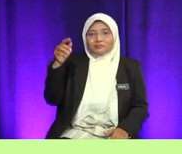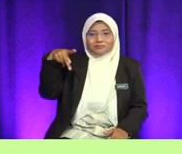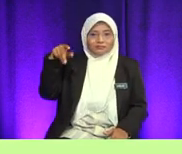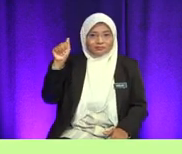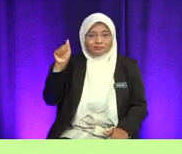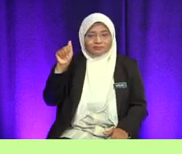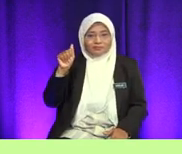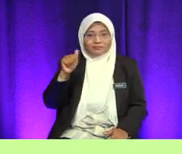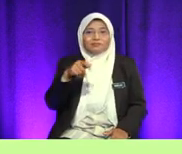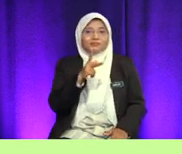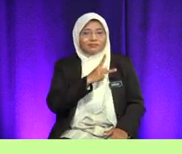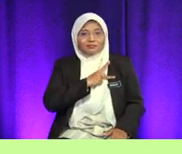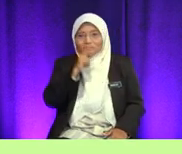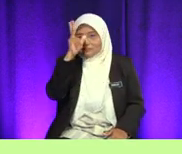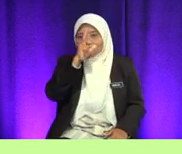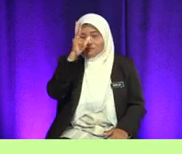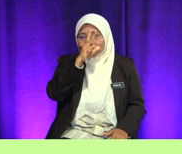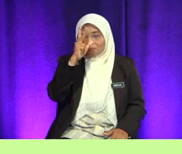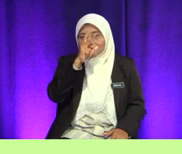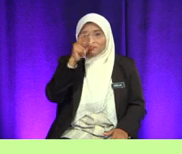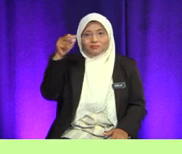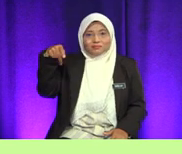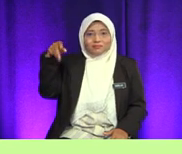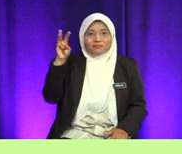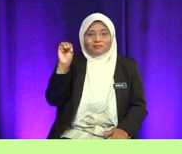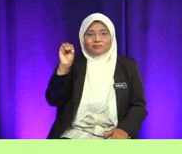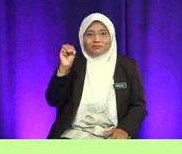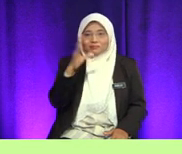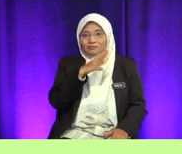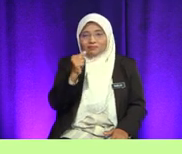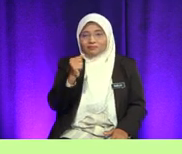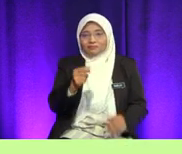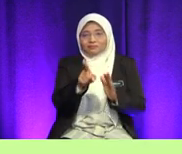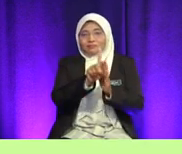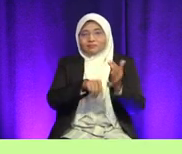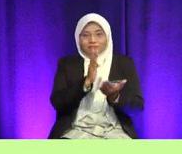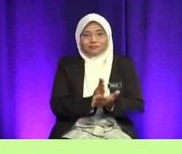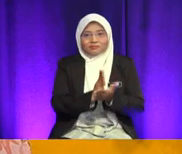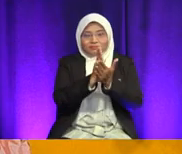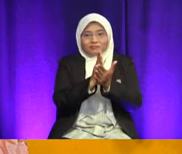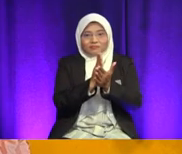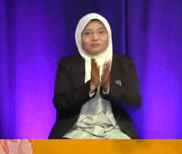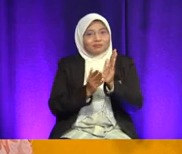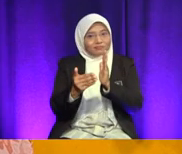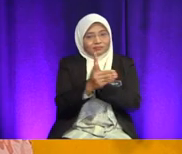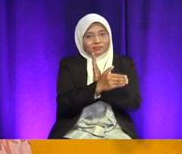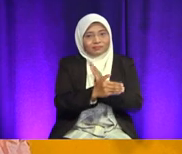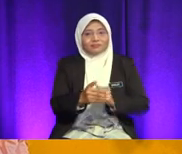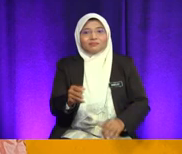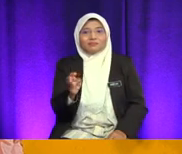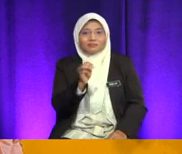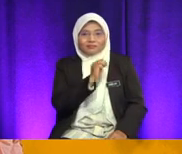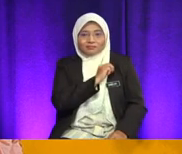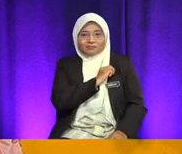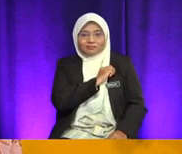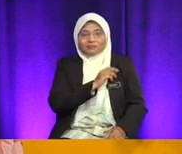ialah Perdana Menteri dan dibantu oleh sistem jemaah menteri dan negara kita mengamalkan